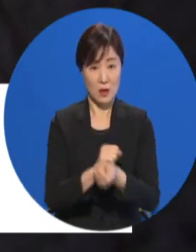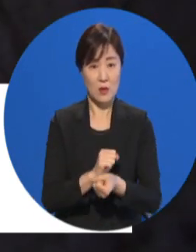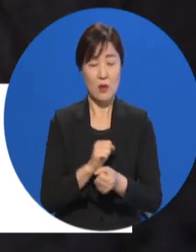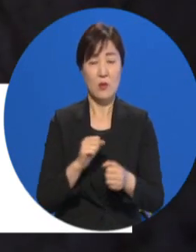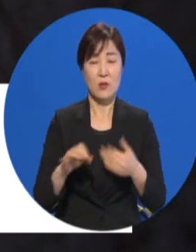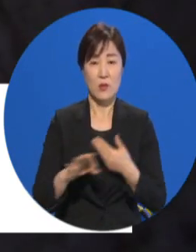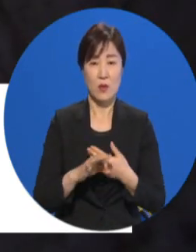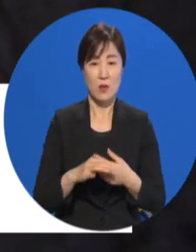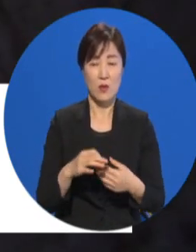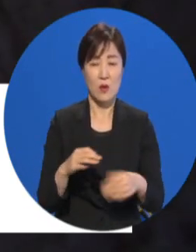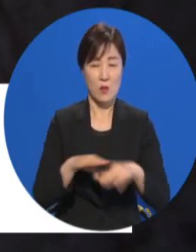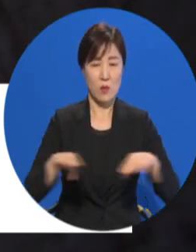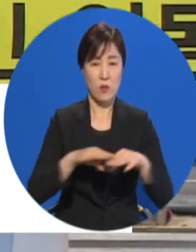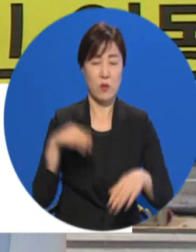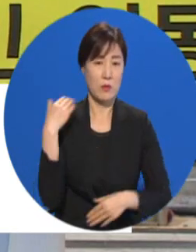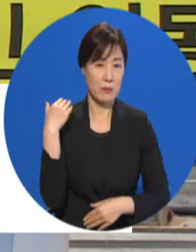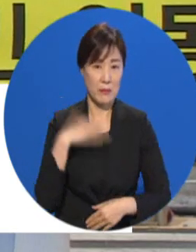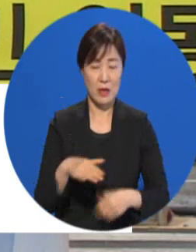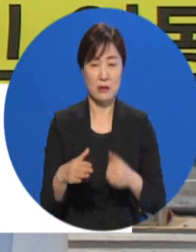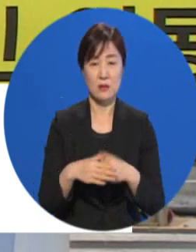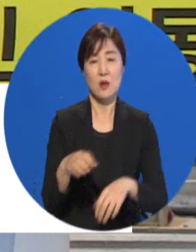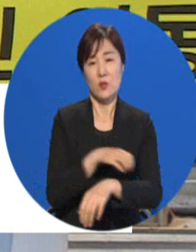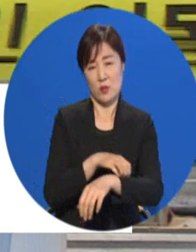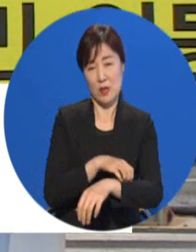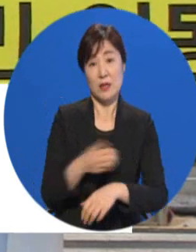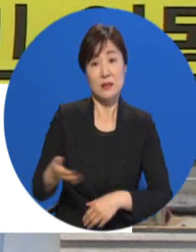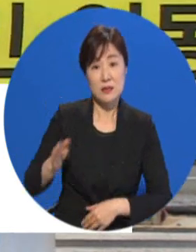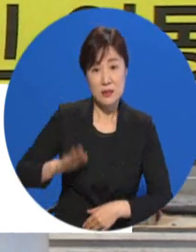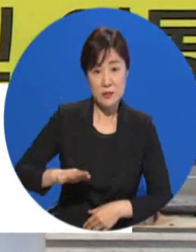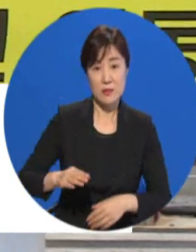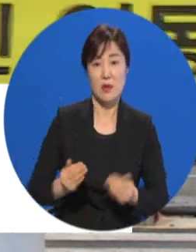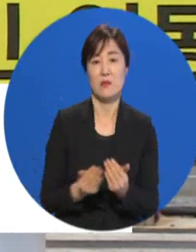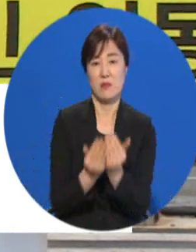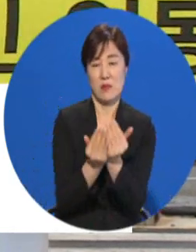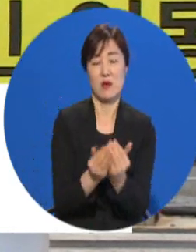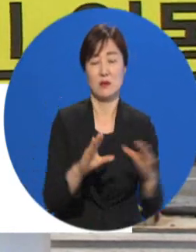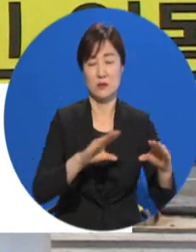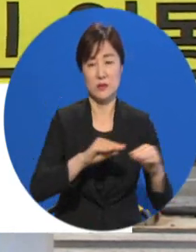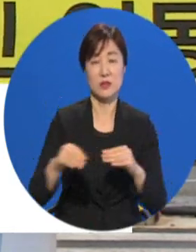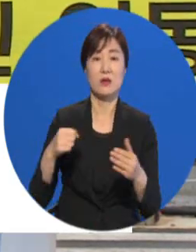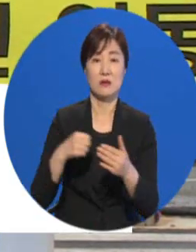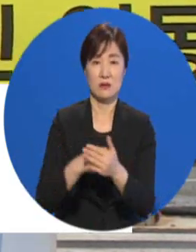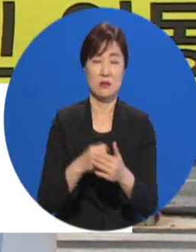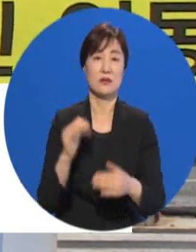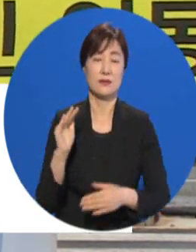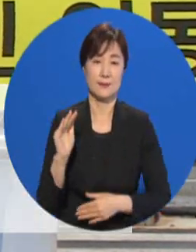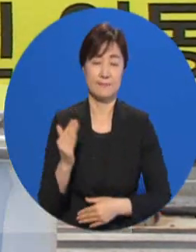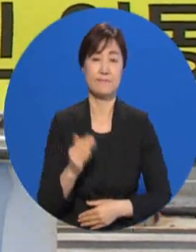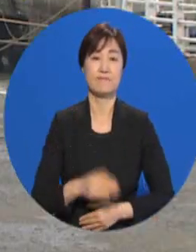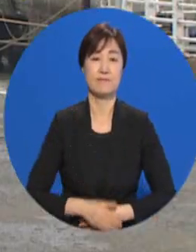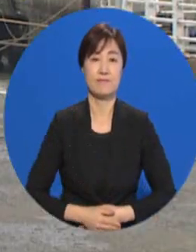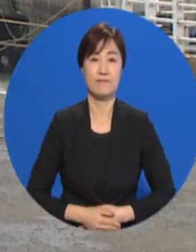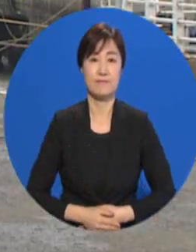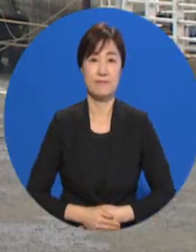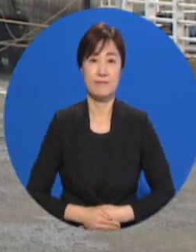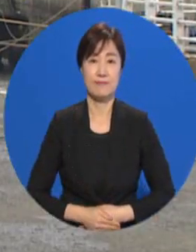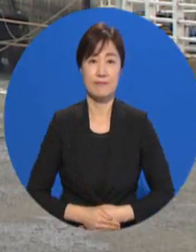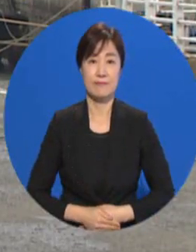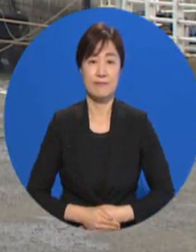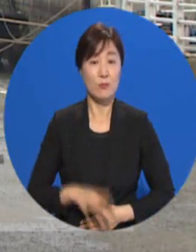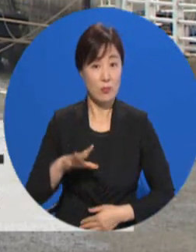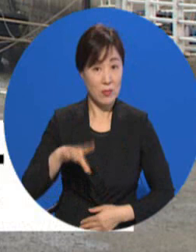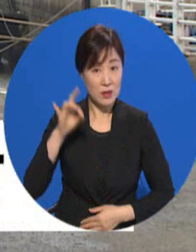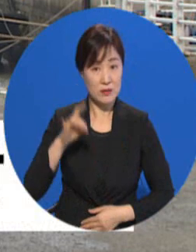걷잡을 수가 없어서 불편하기는 하지만은 여객선 중단을 하기로 이렇게 결정했습니다.